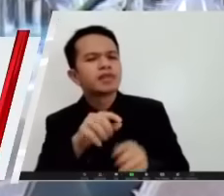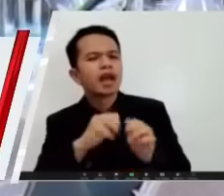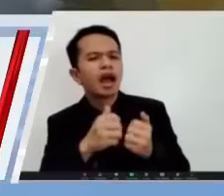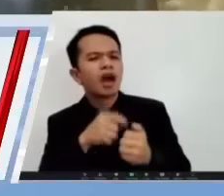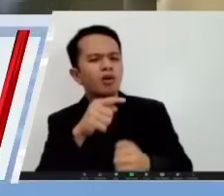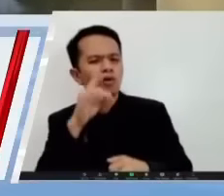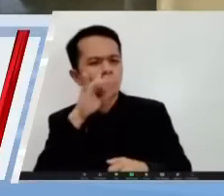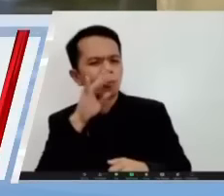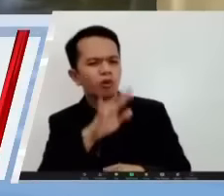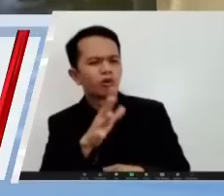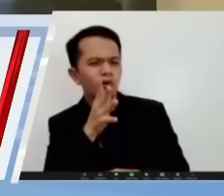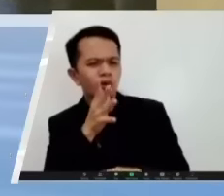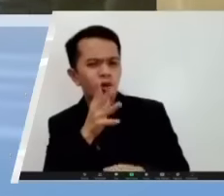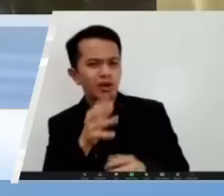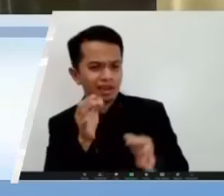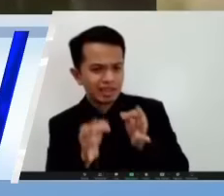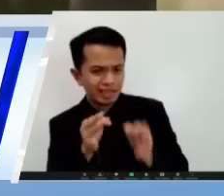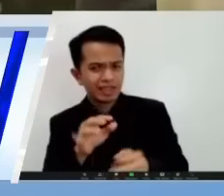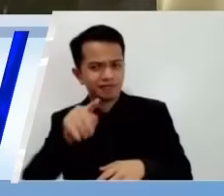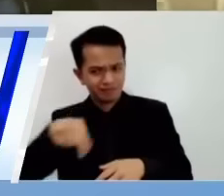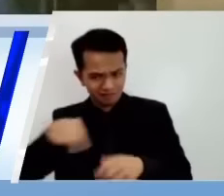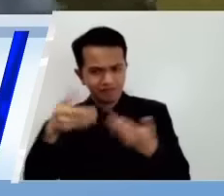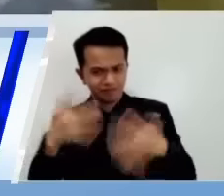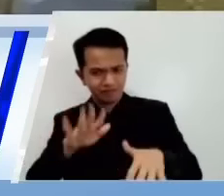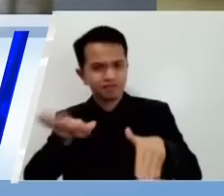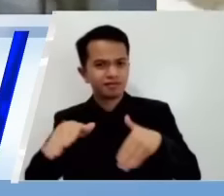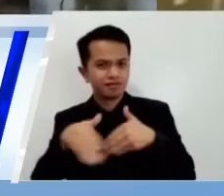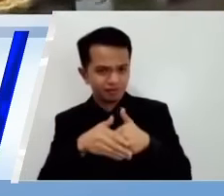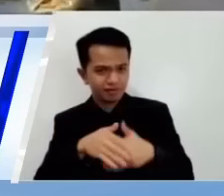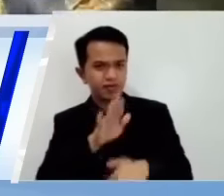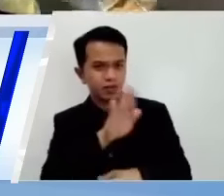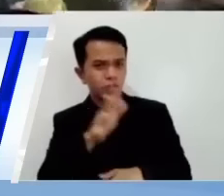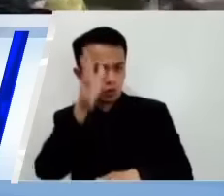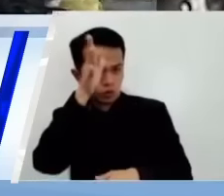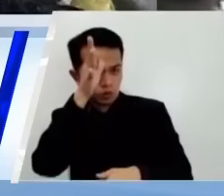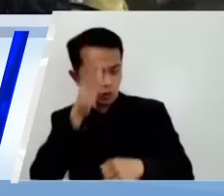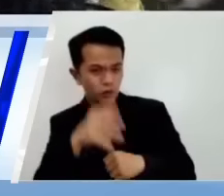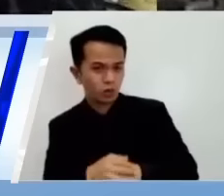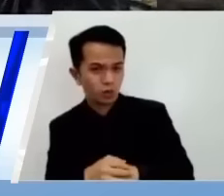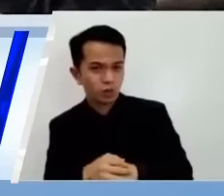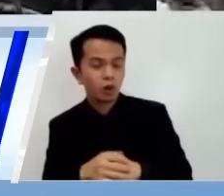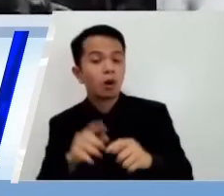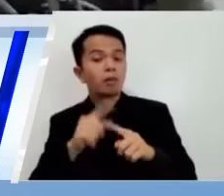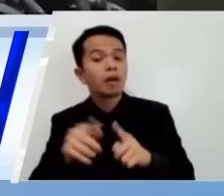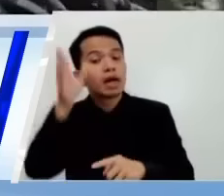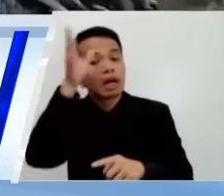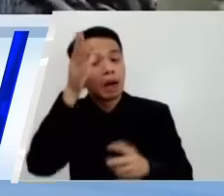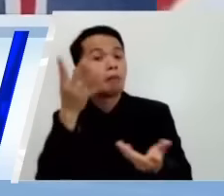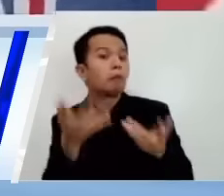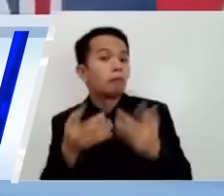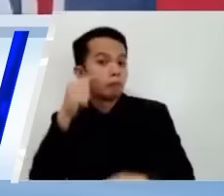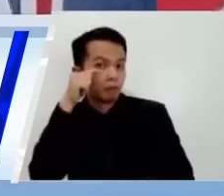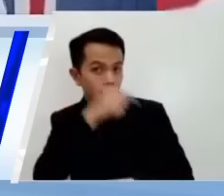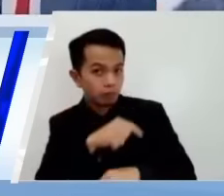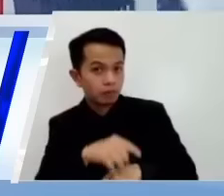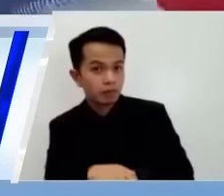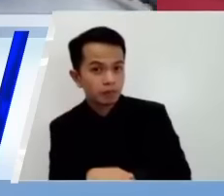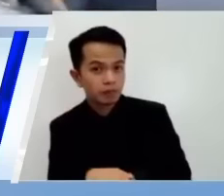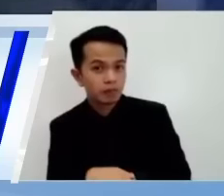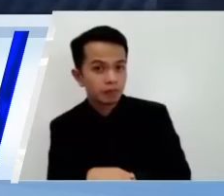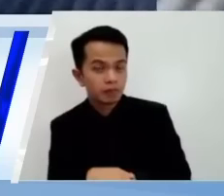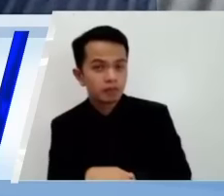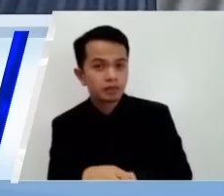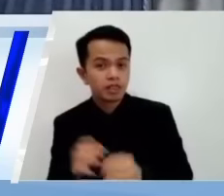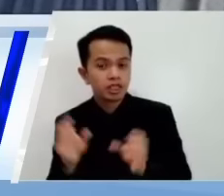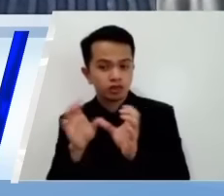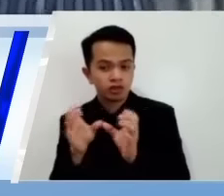sila ay kasal ni papa mo? Maliban na lang kung si papa mo ay nagsisinungaling dito sa birth certificate. And what